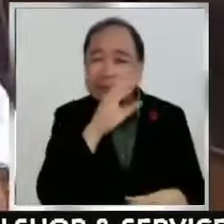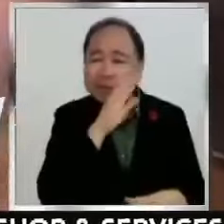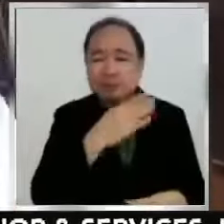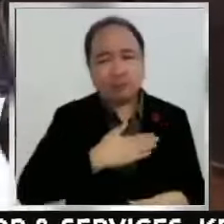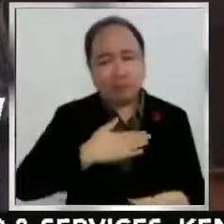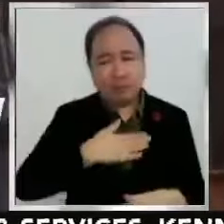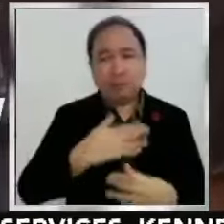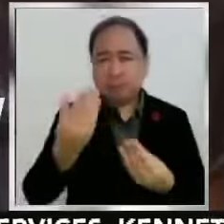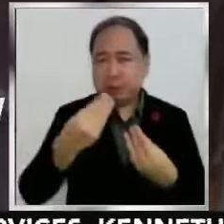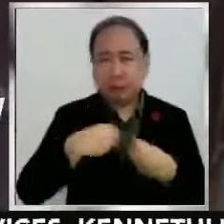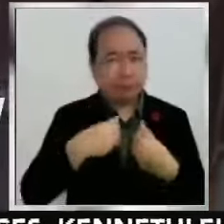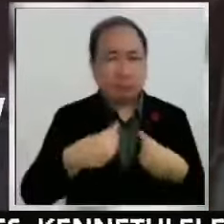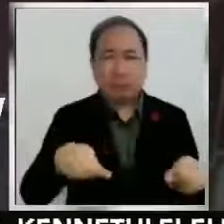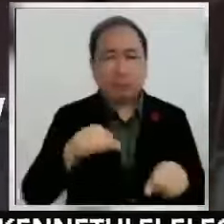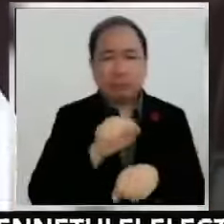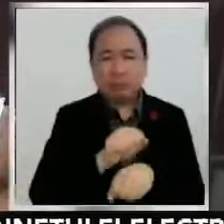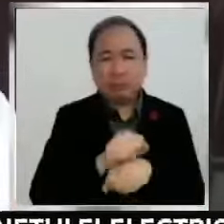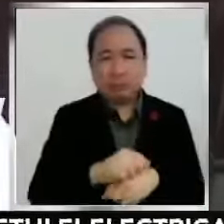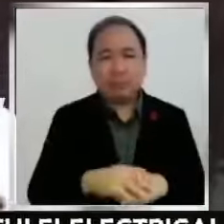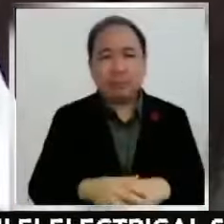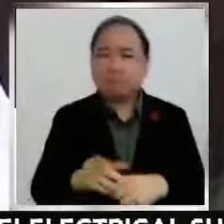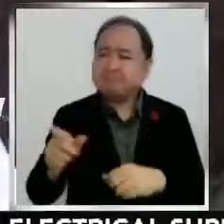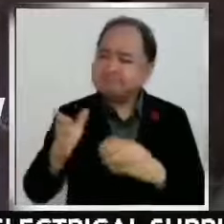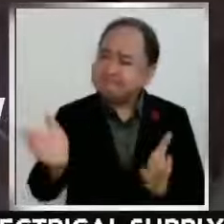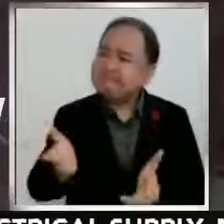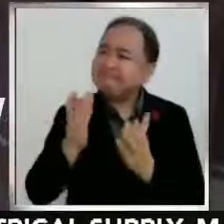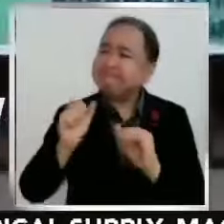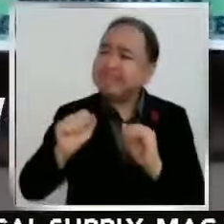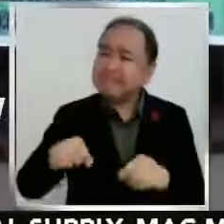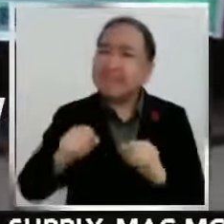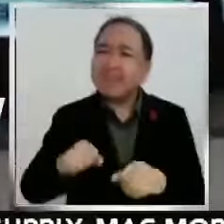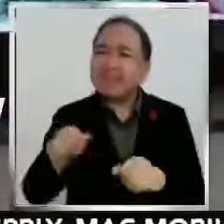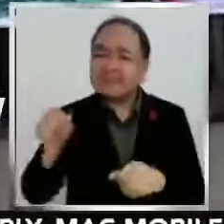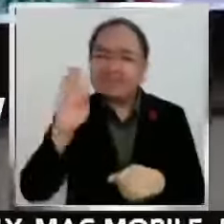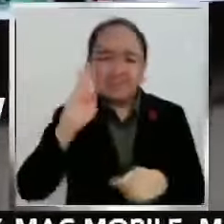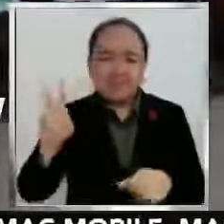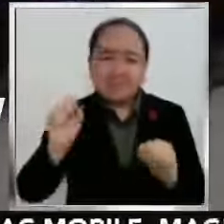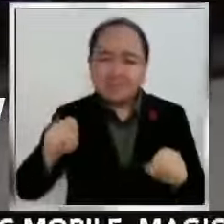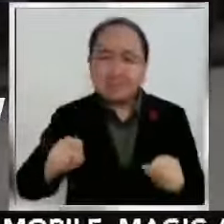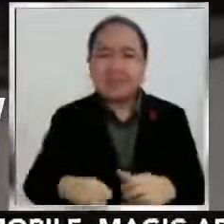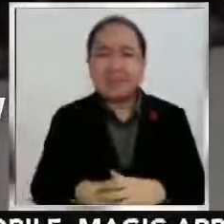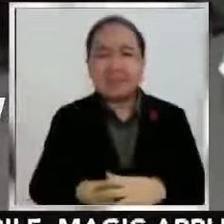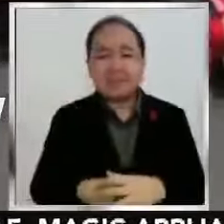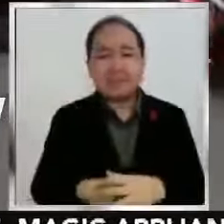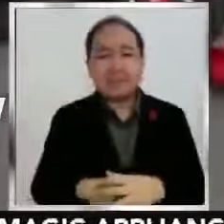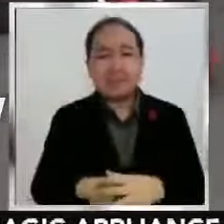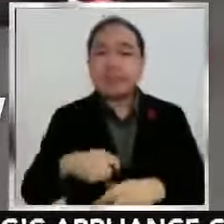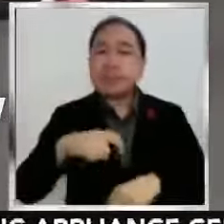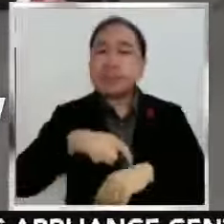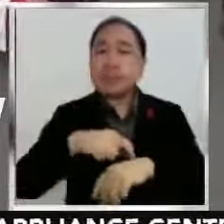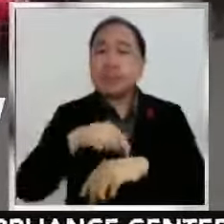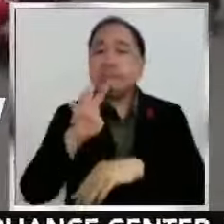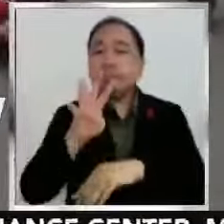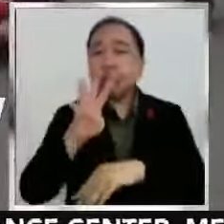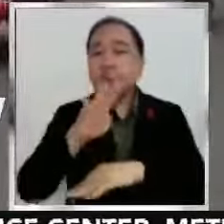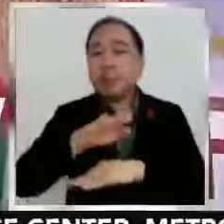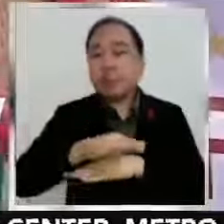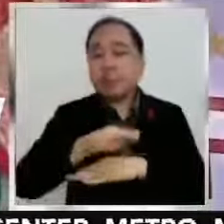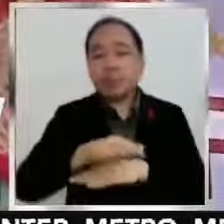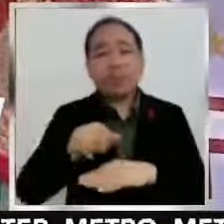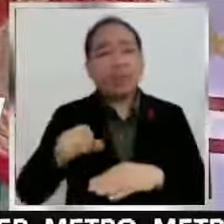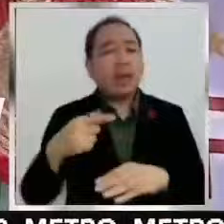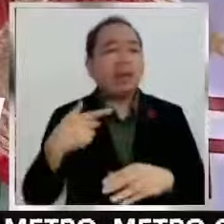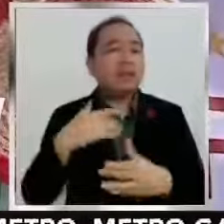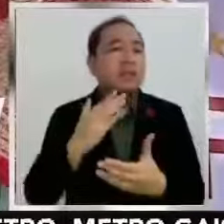Kaya mo yan. Kaya mo yan, BBM. Alas 4 ng hapon kanina, itinigil ang konsyerto para